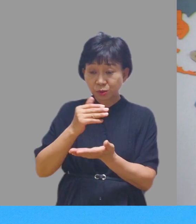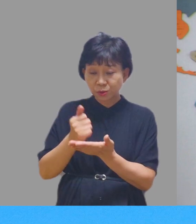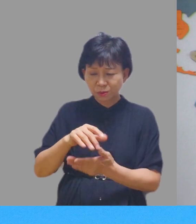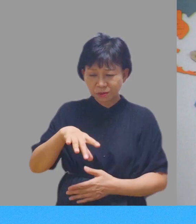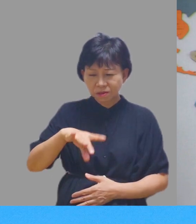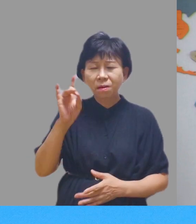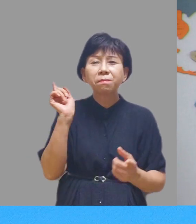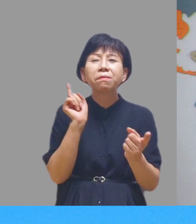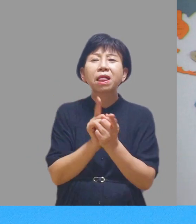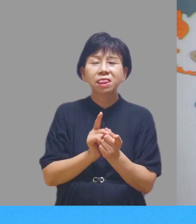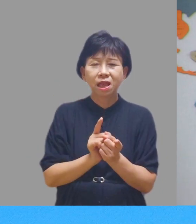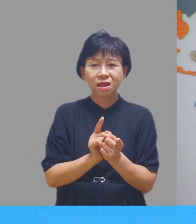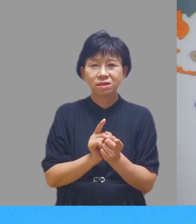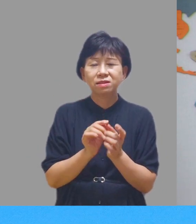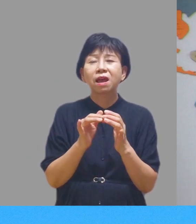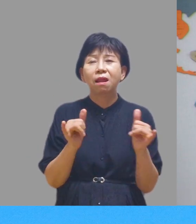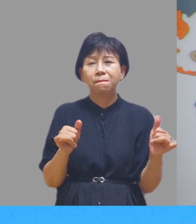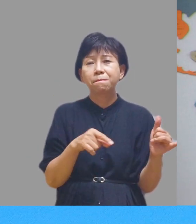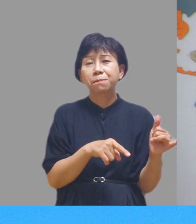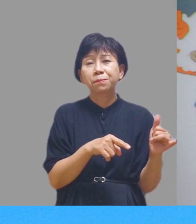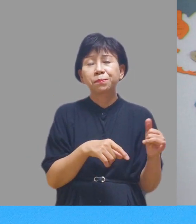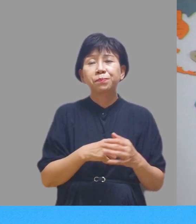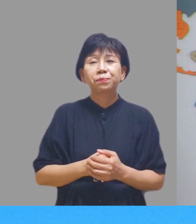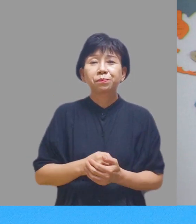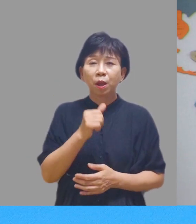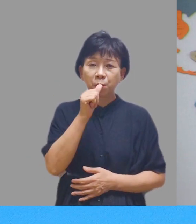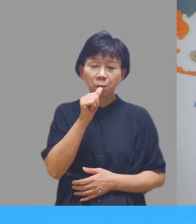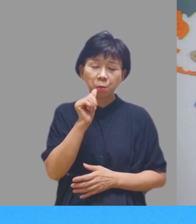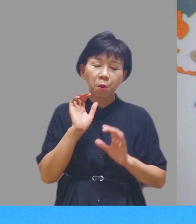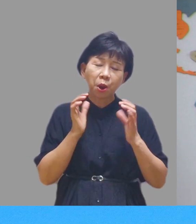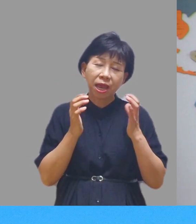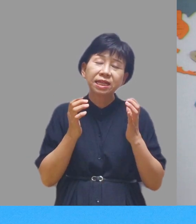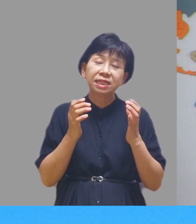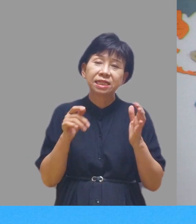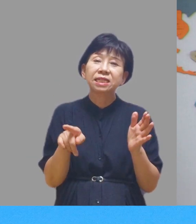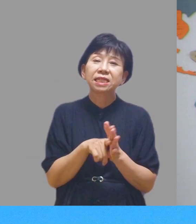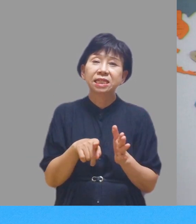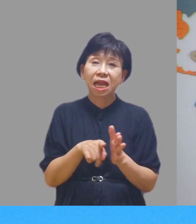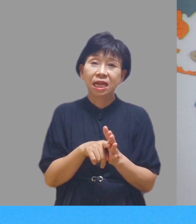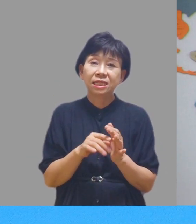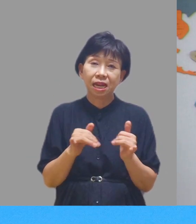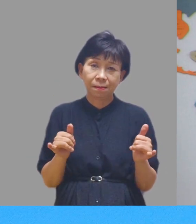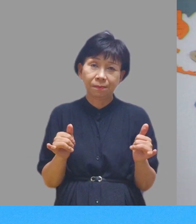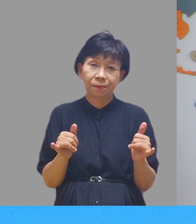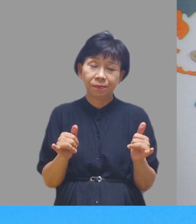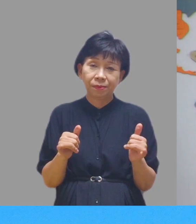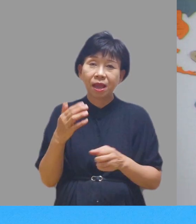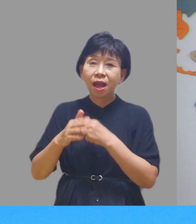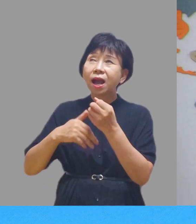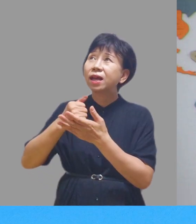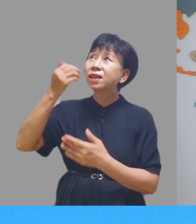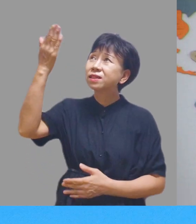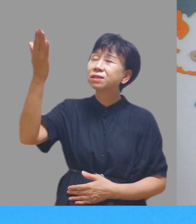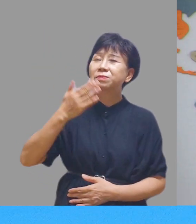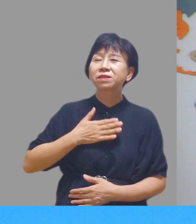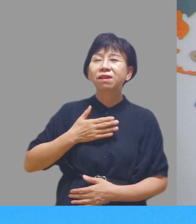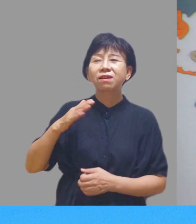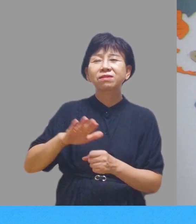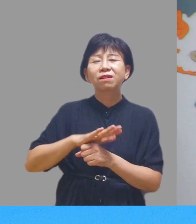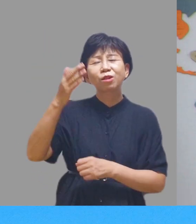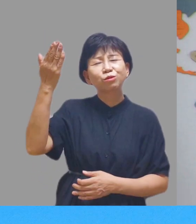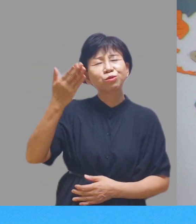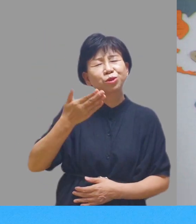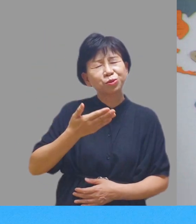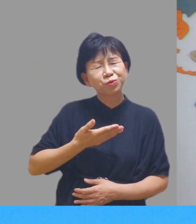있는 그때 그 사람들인 거지요. 말씀을 깊이 알지는 못해요. 하지만 하나님이 나를 사랑하시는구나, 그 한